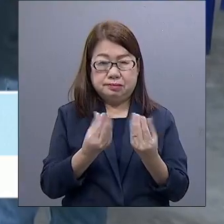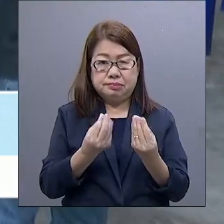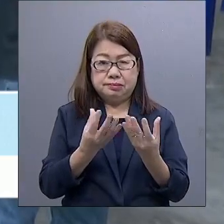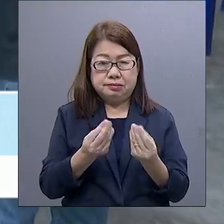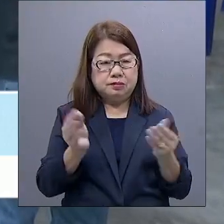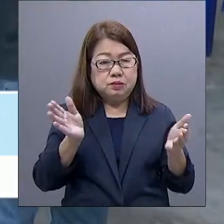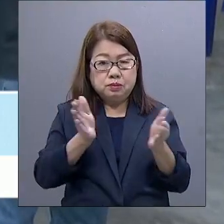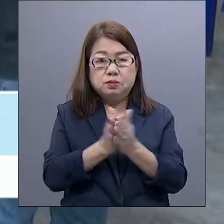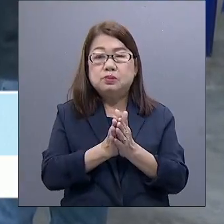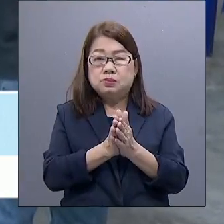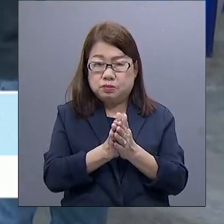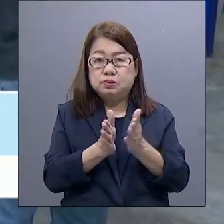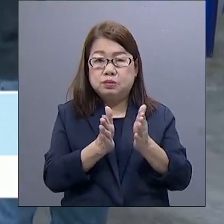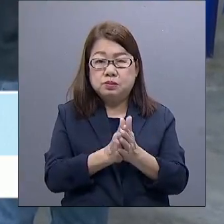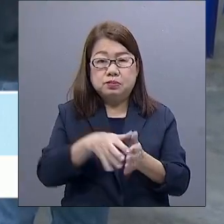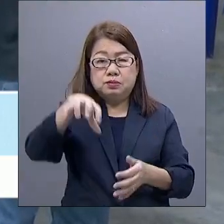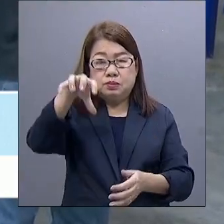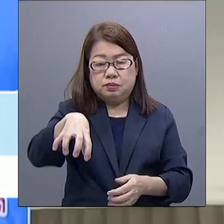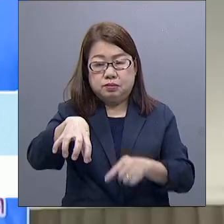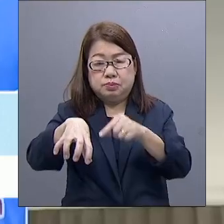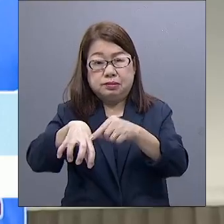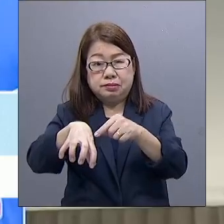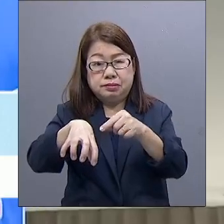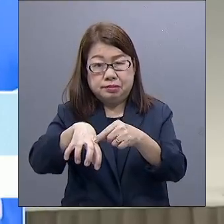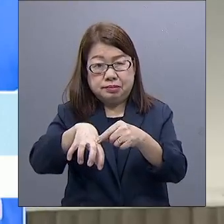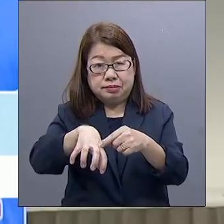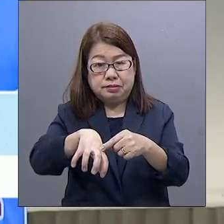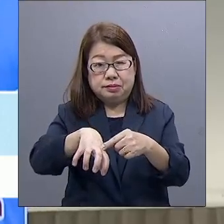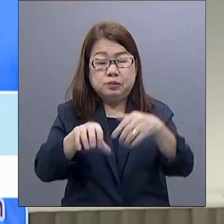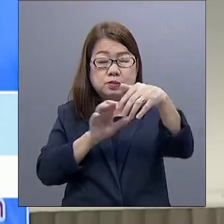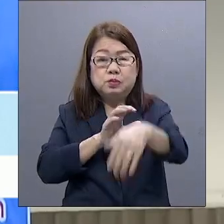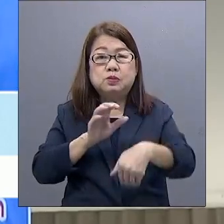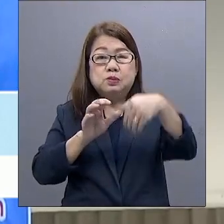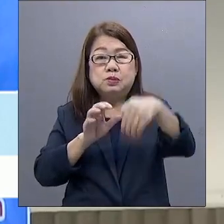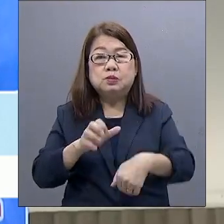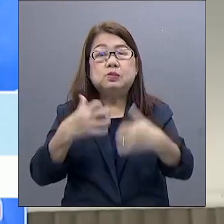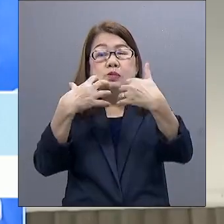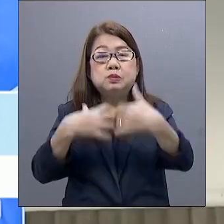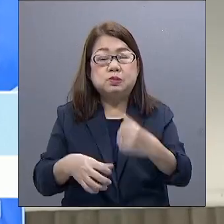ทำสามประทาน โรงโม่หิน